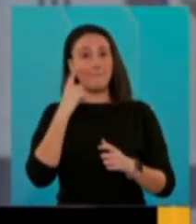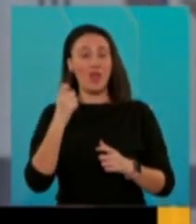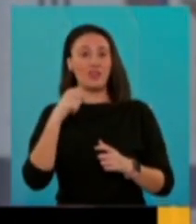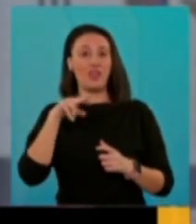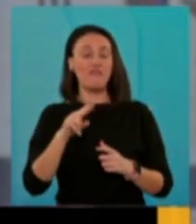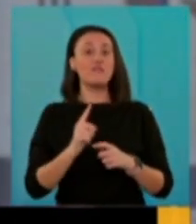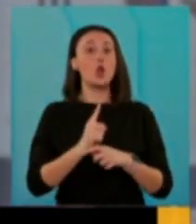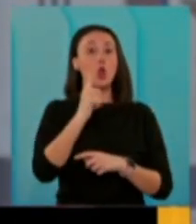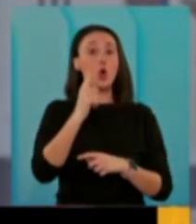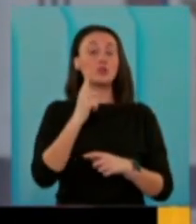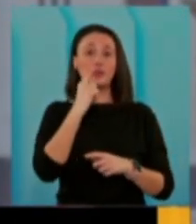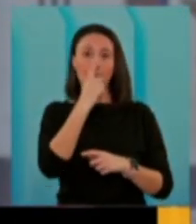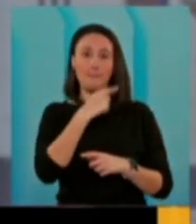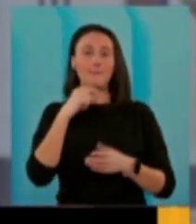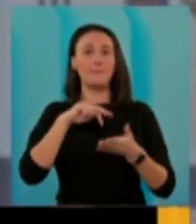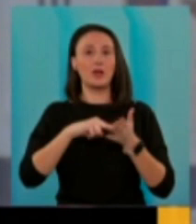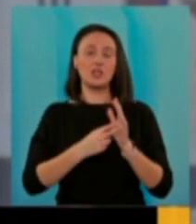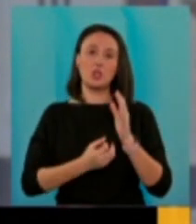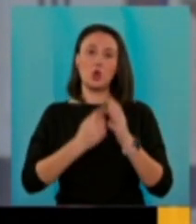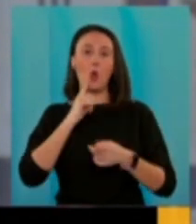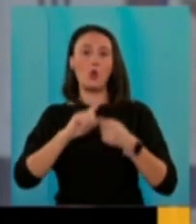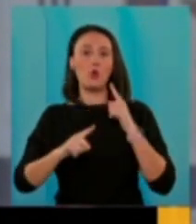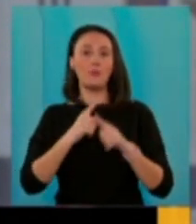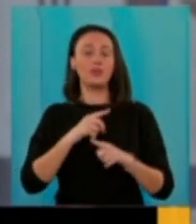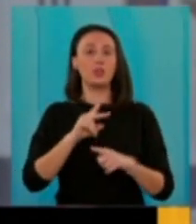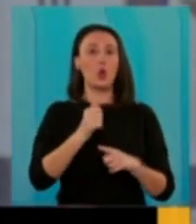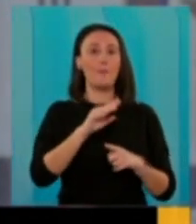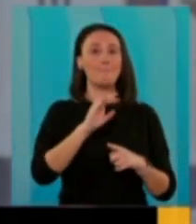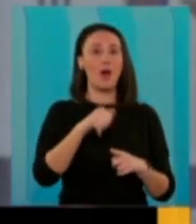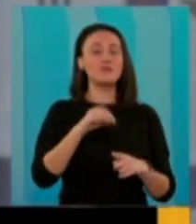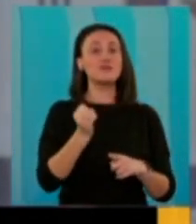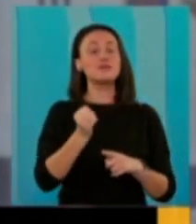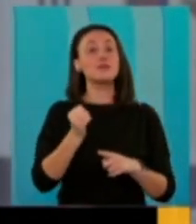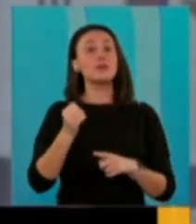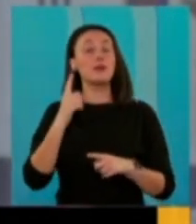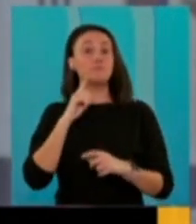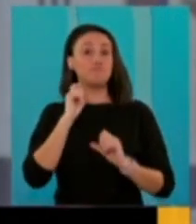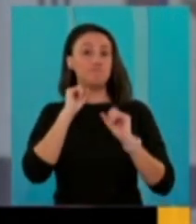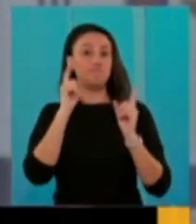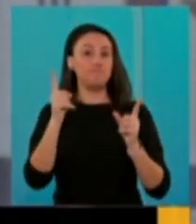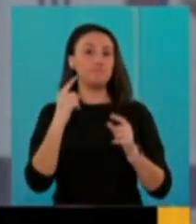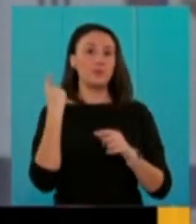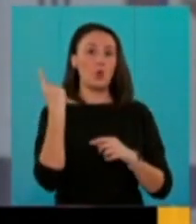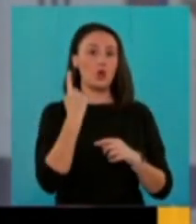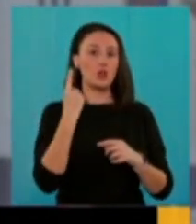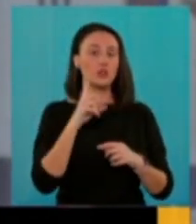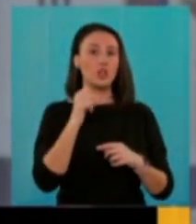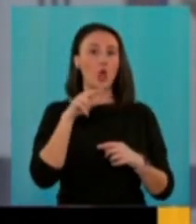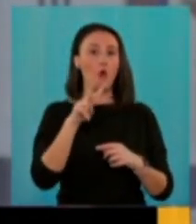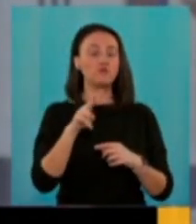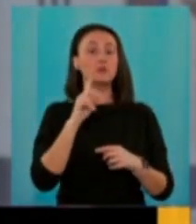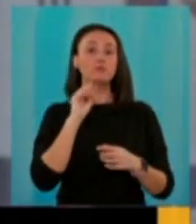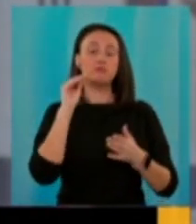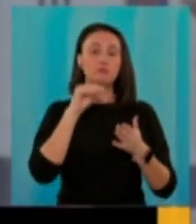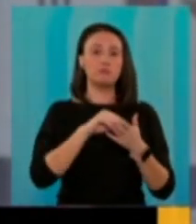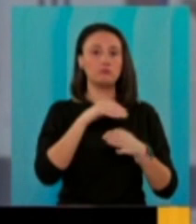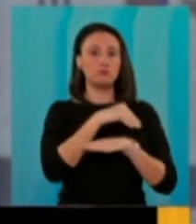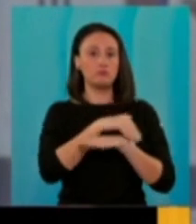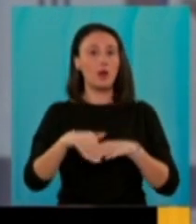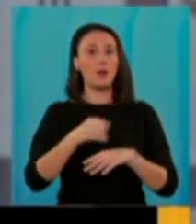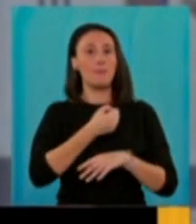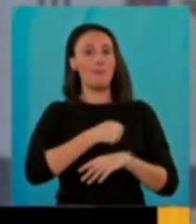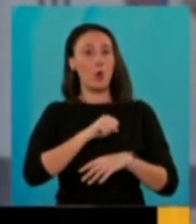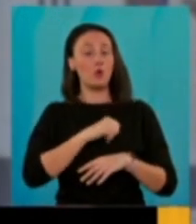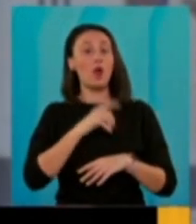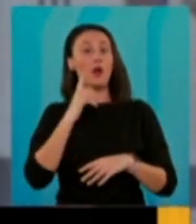nordul Ucrainei și se pare că pregătesc o nouă ofensivă în regiunea Donbass. Neașteptat însă a fost că orașul Lviv, situat la granița cu